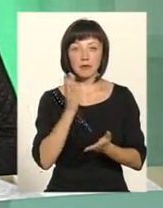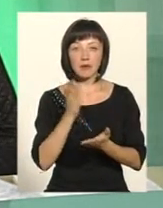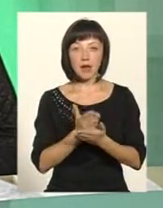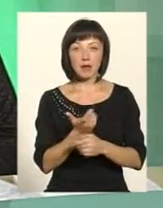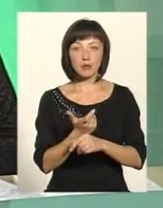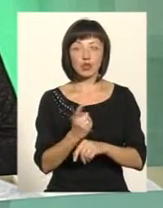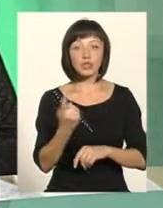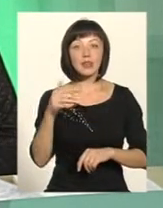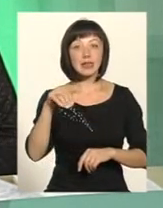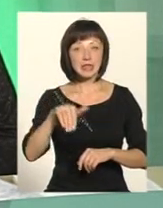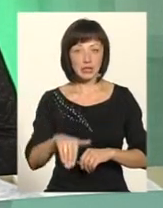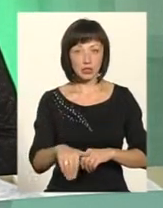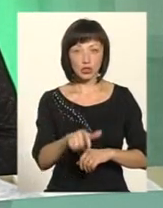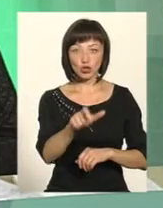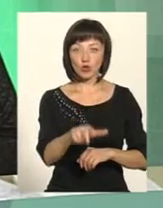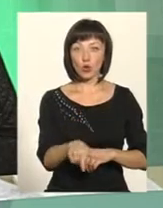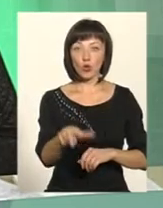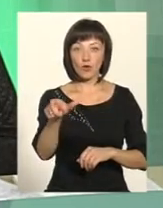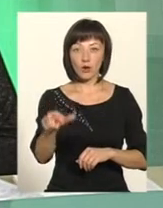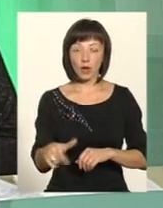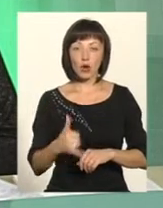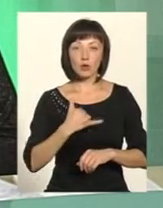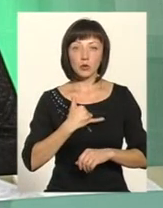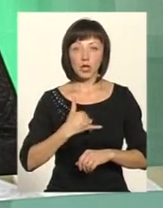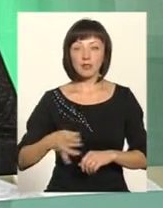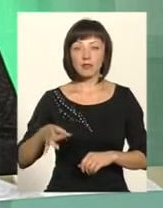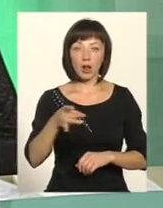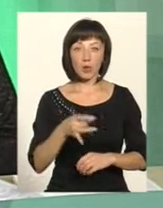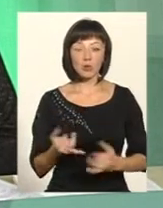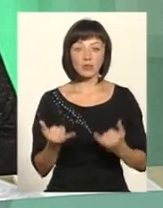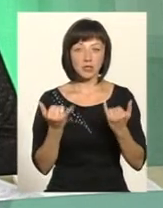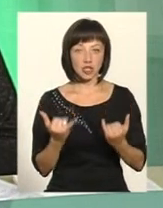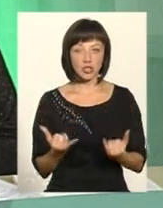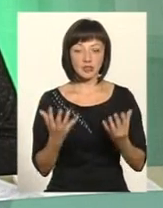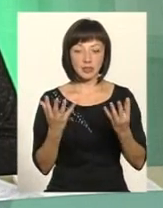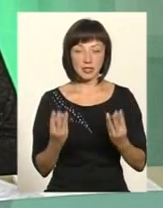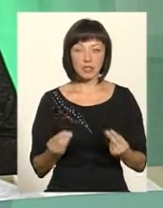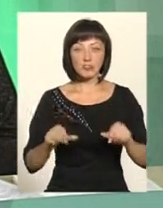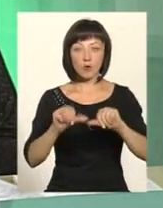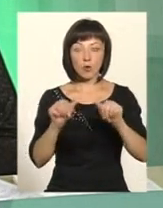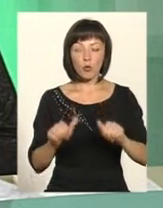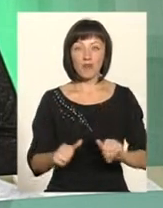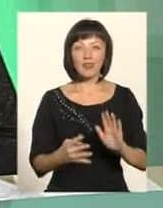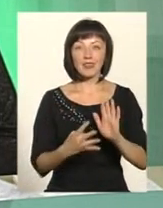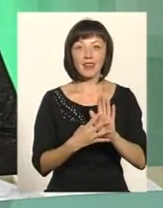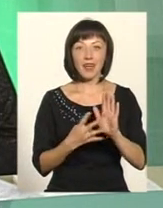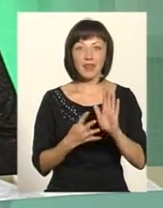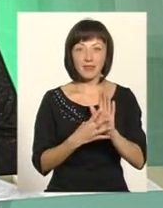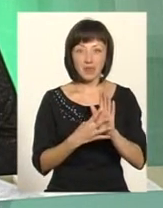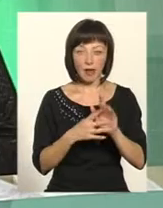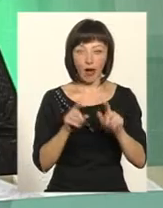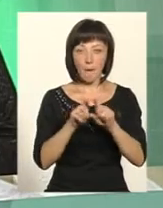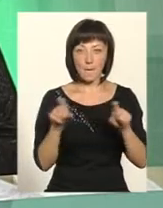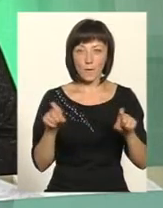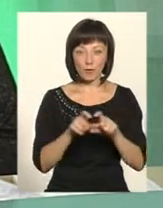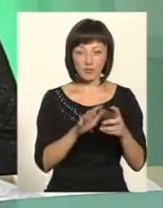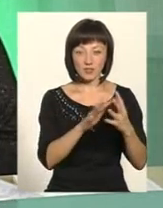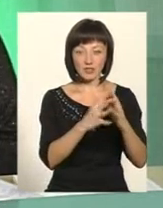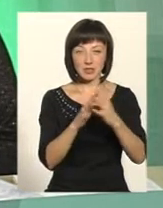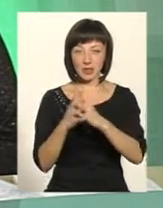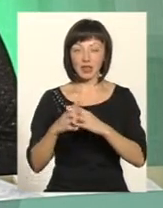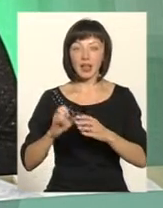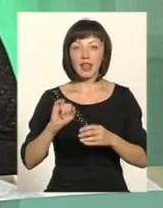1000 чоловік, так? В нас в районі на даний час вже сформовано 9 амбулаторій в районі працює, і населених